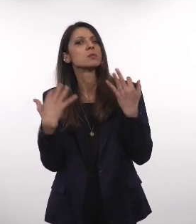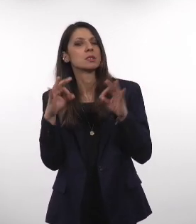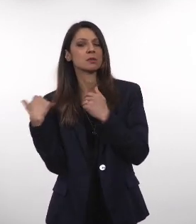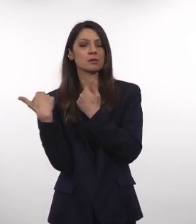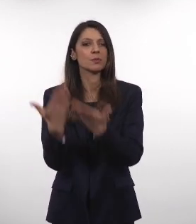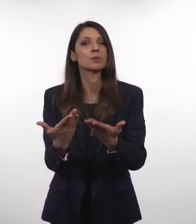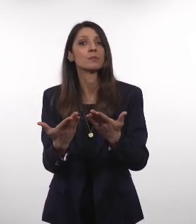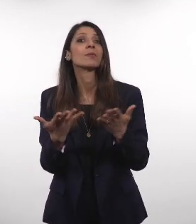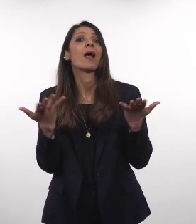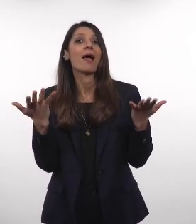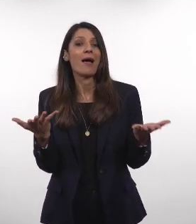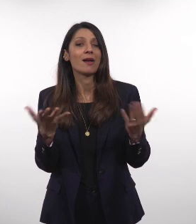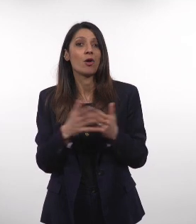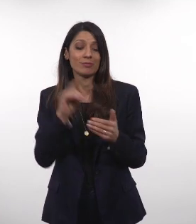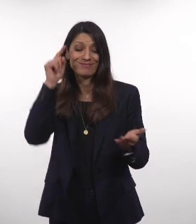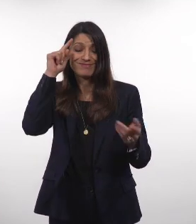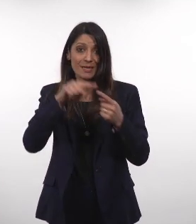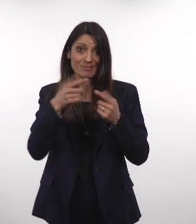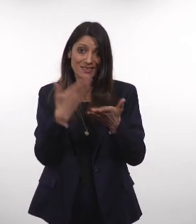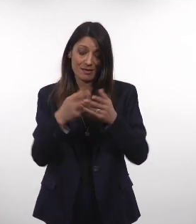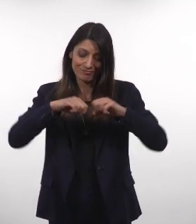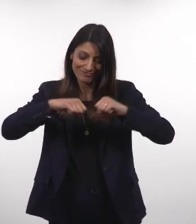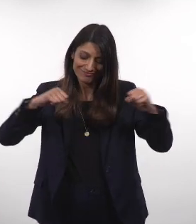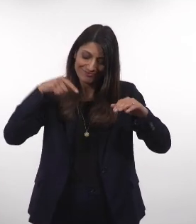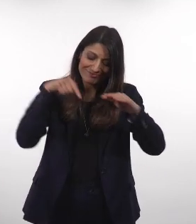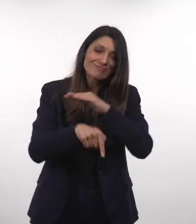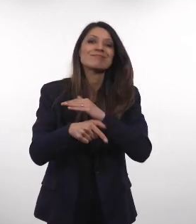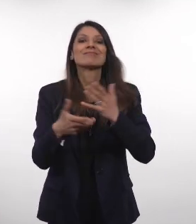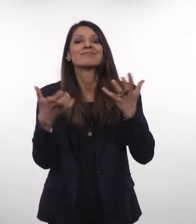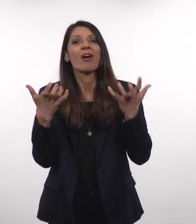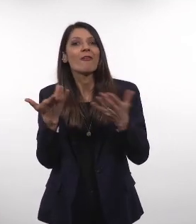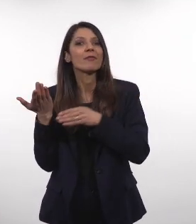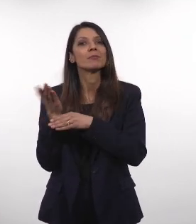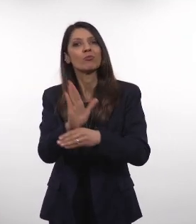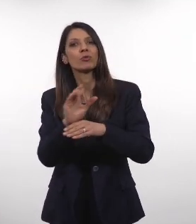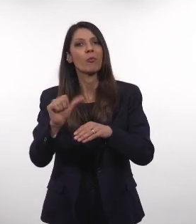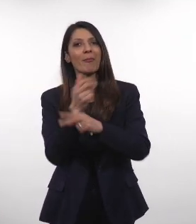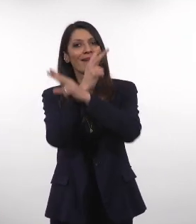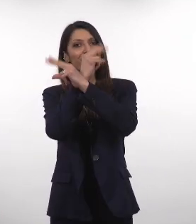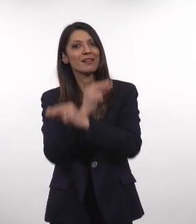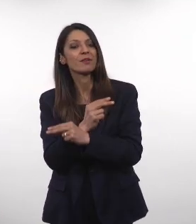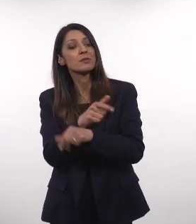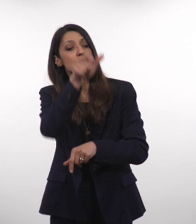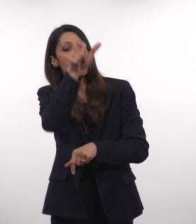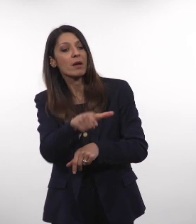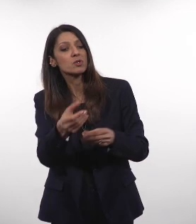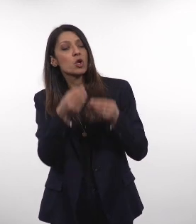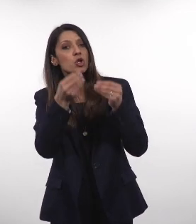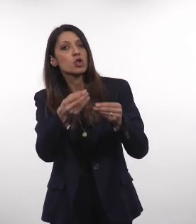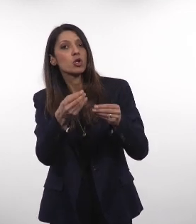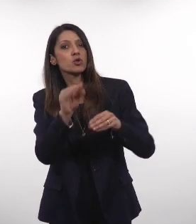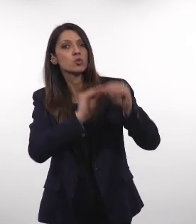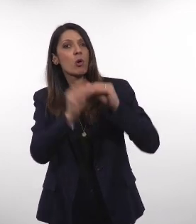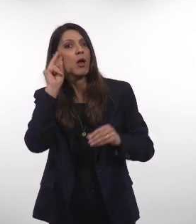du sujet, j'aimerais donc vous parler, vous donner une définition de l'habituation aux soins qui est un temps totalement